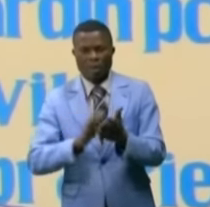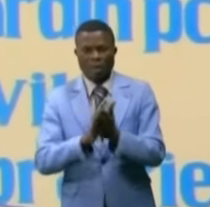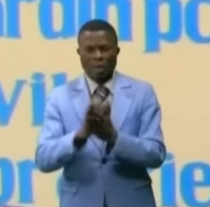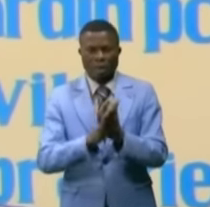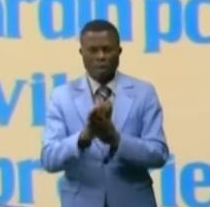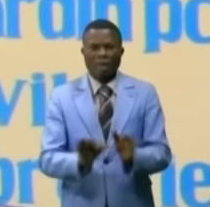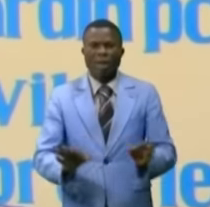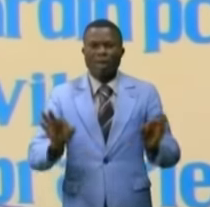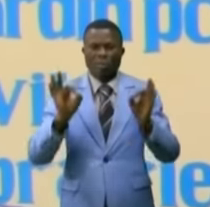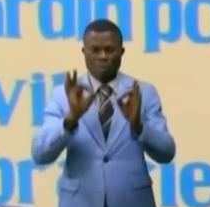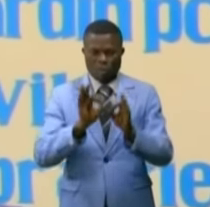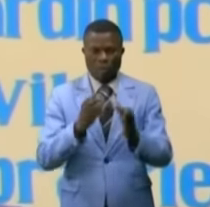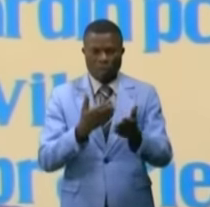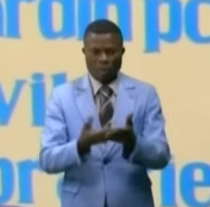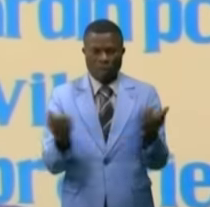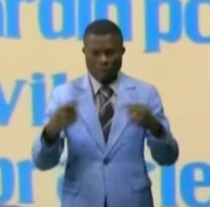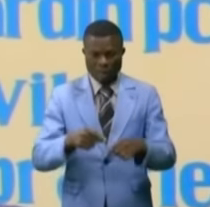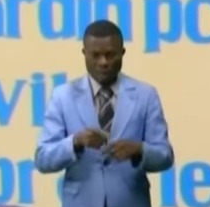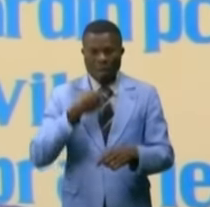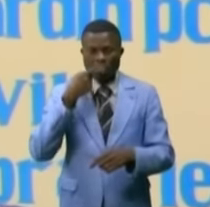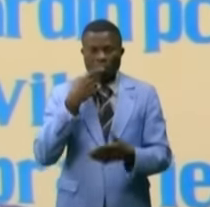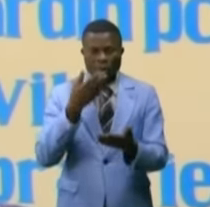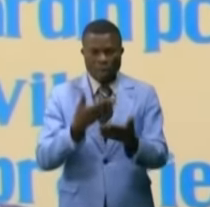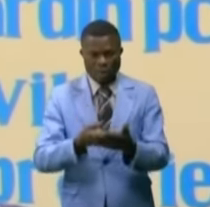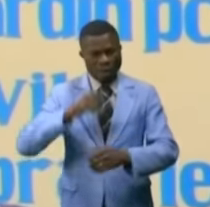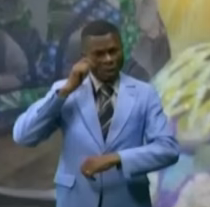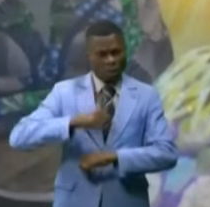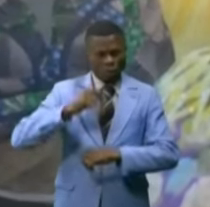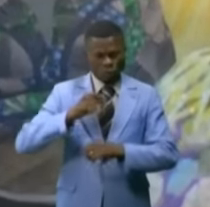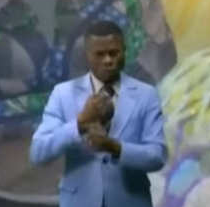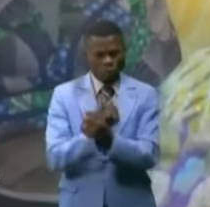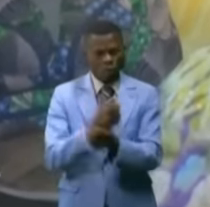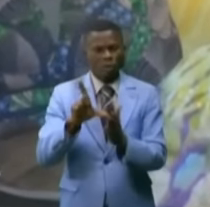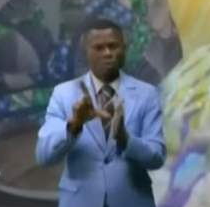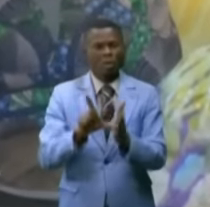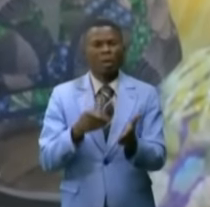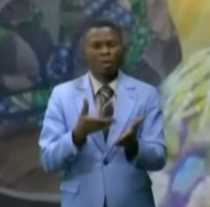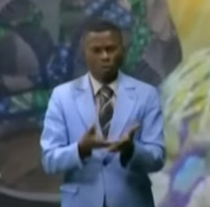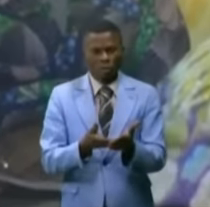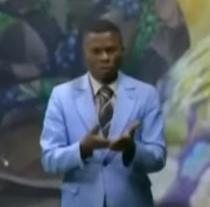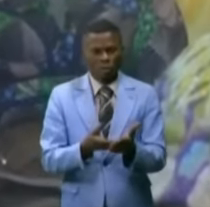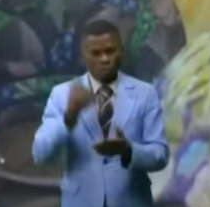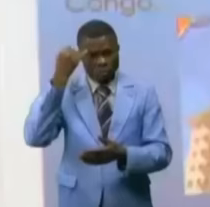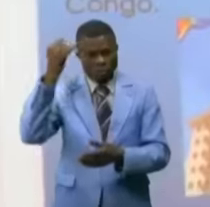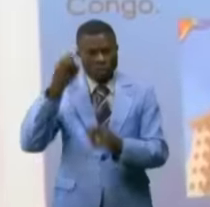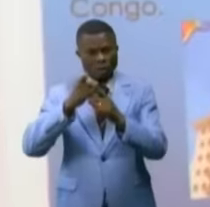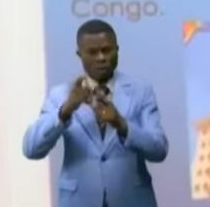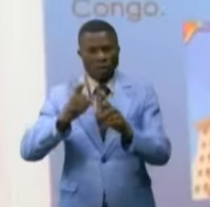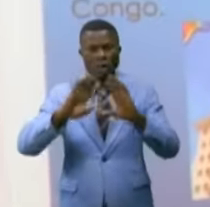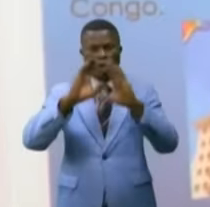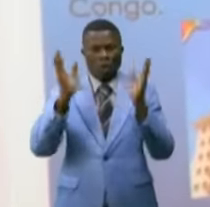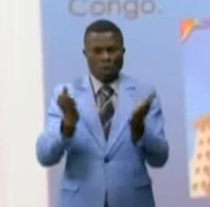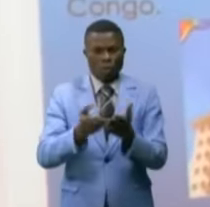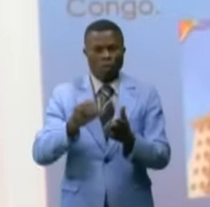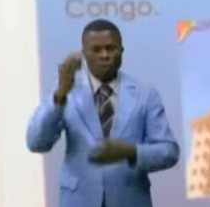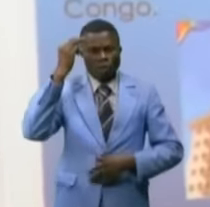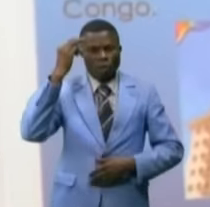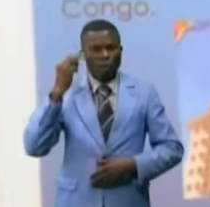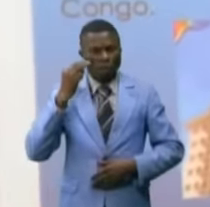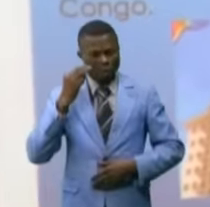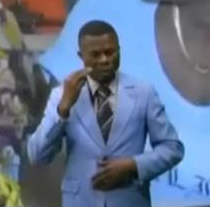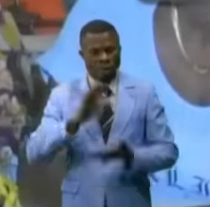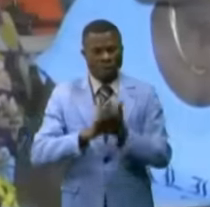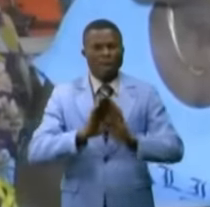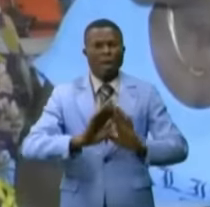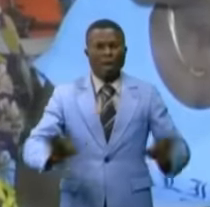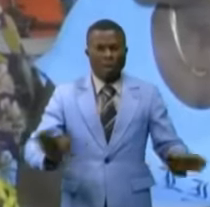nécessaires pour que, lorsqu'on intervient, qu'on puisse être dans la limite de la loi. Cette initiative de la Commission Genre vise notamment à rendre